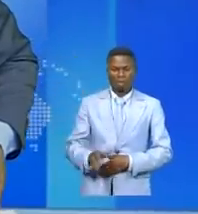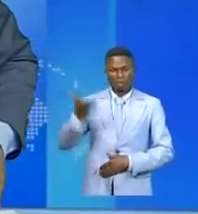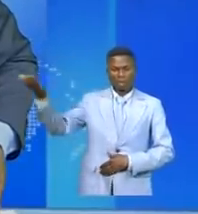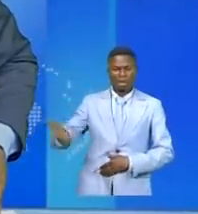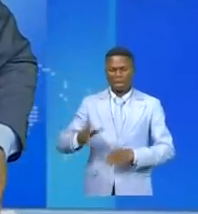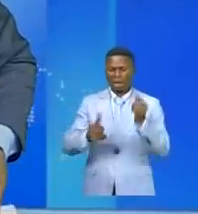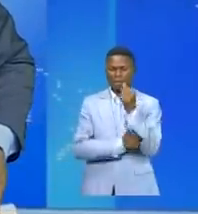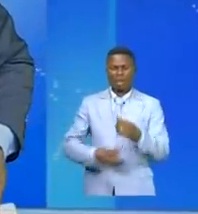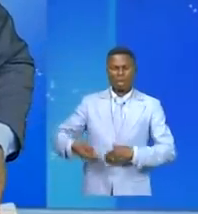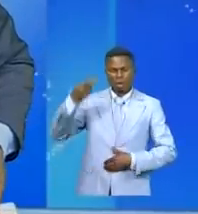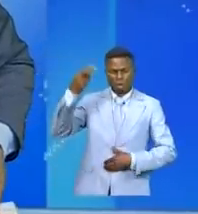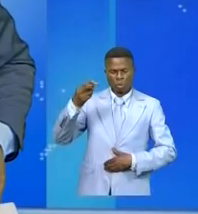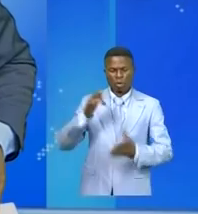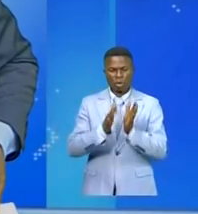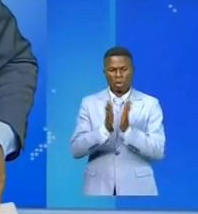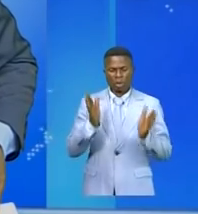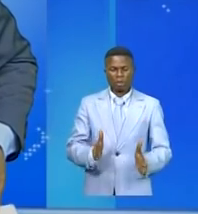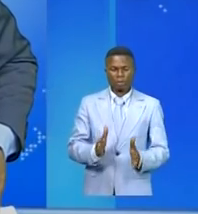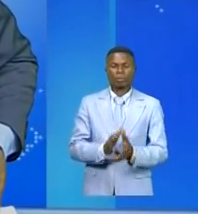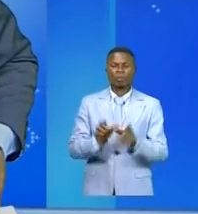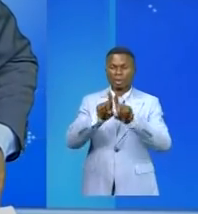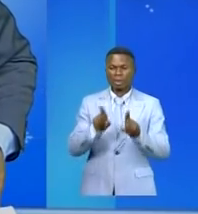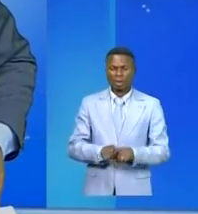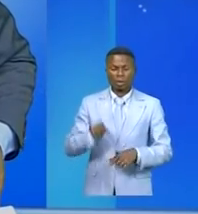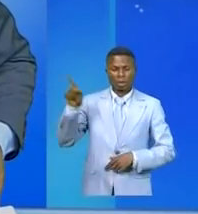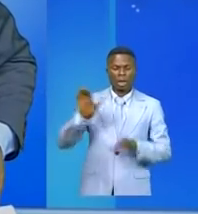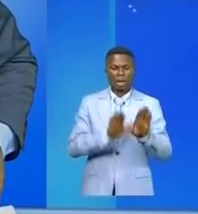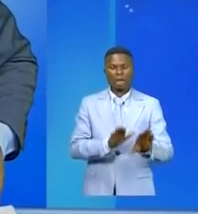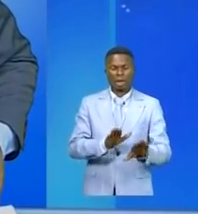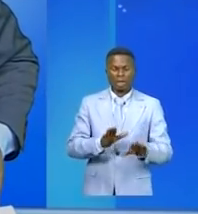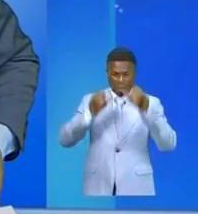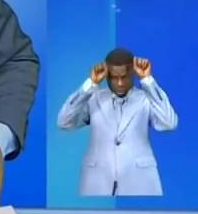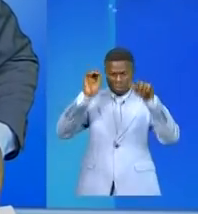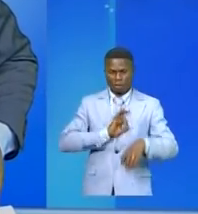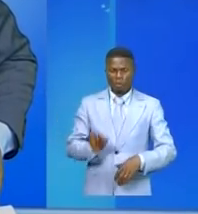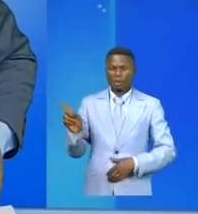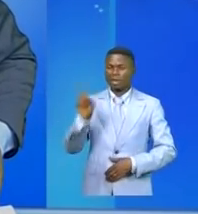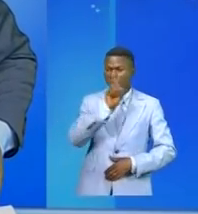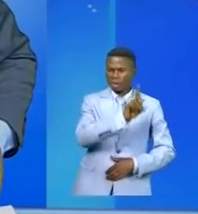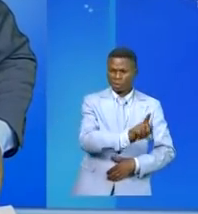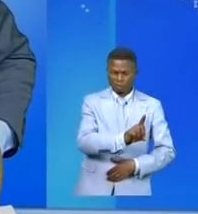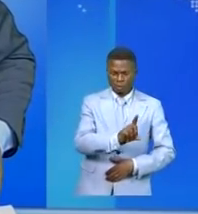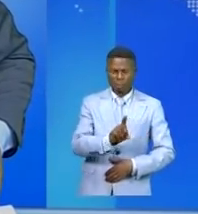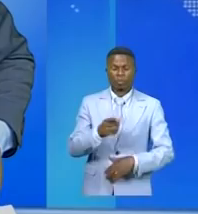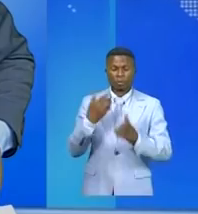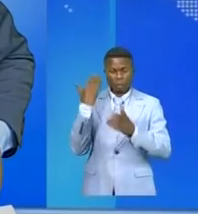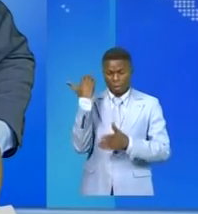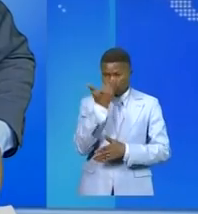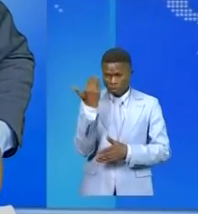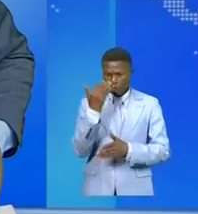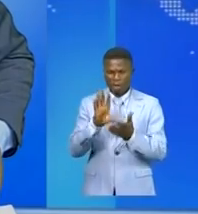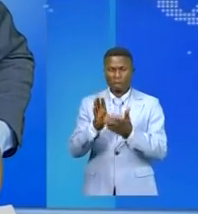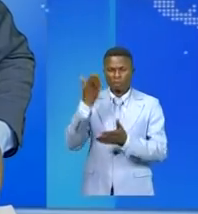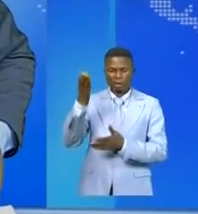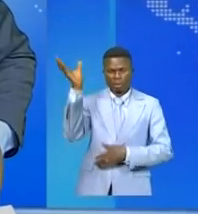de marque et fidèles. La présence du chef de l'État Félix-Antoine Tshisekedi est annoncée sur place. Retrouvons en Kamba Roger